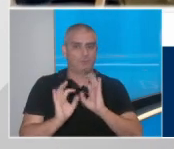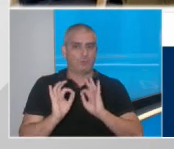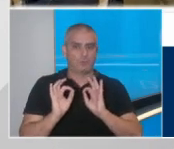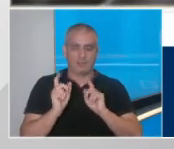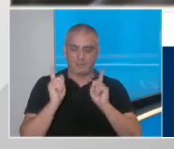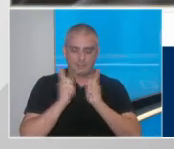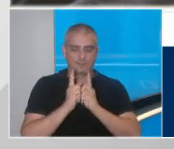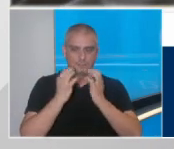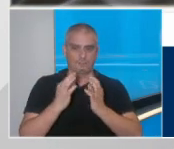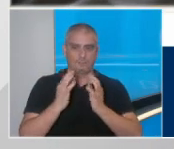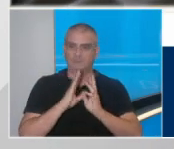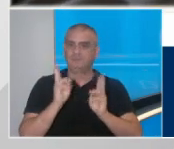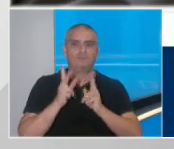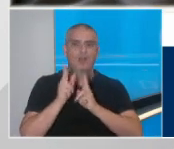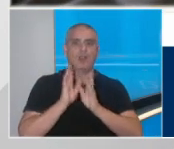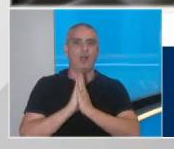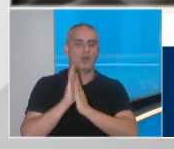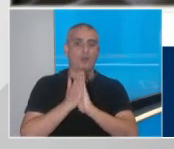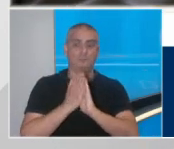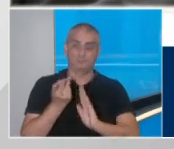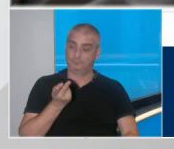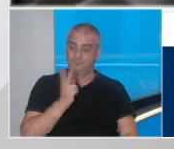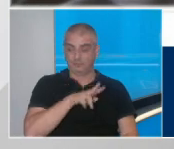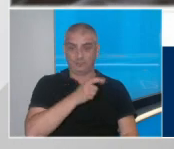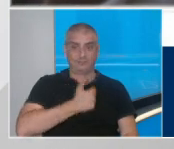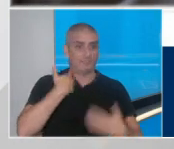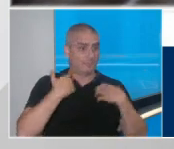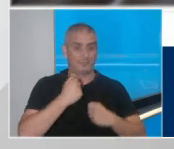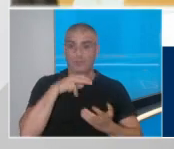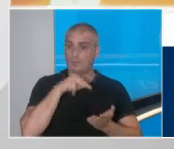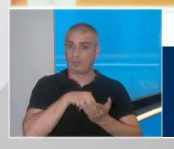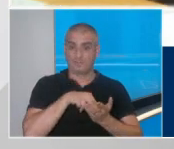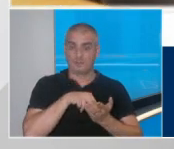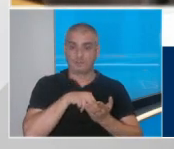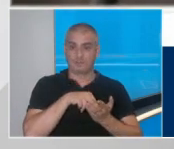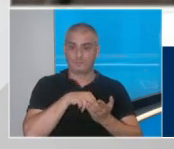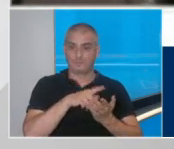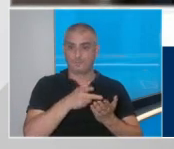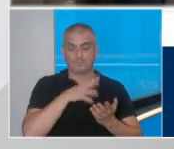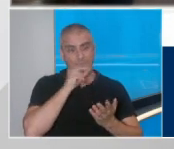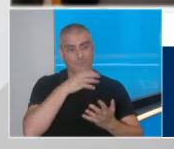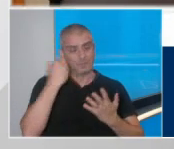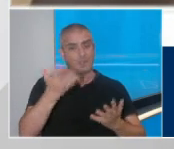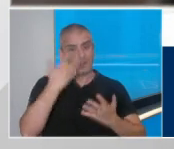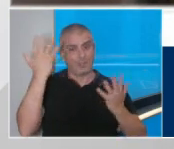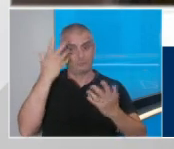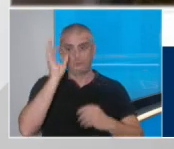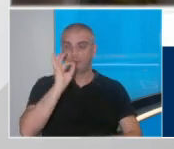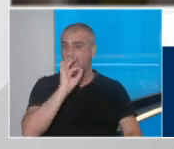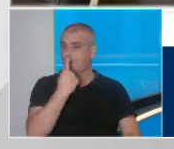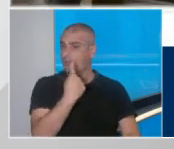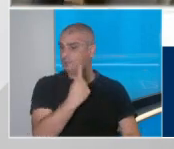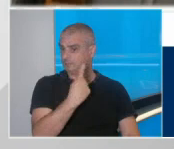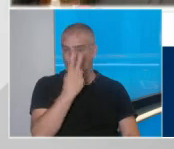זה היה טקסט בלתי ניתן לעריכה. מנגד, שר הביטחון עמד והפליג בשבחיו